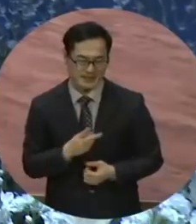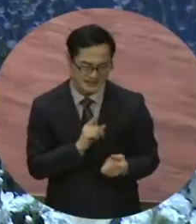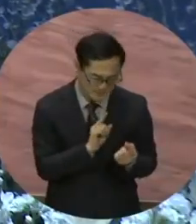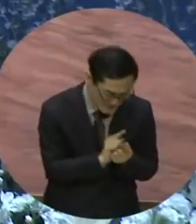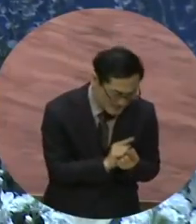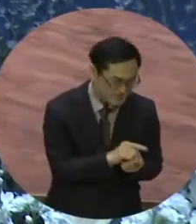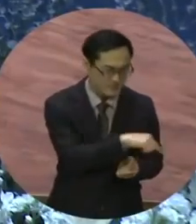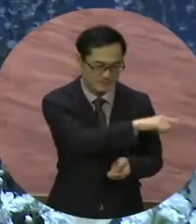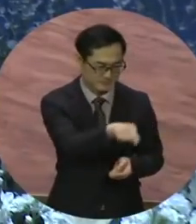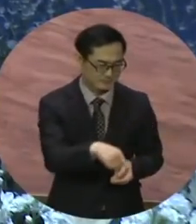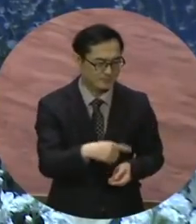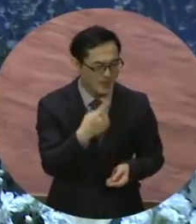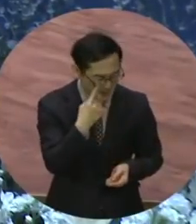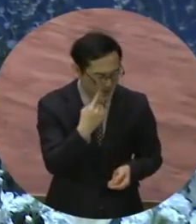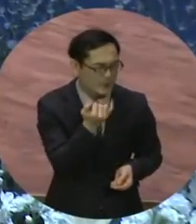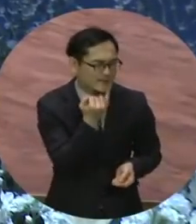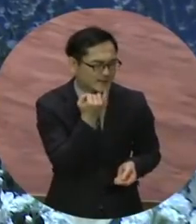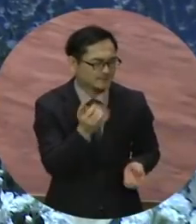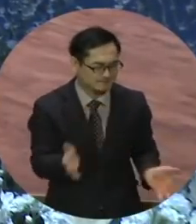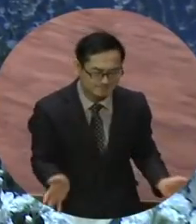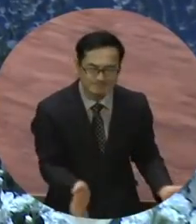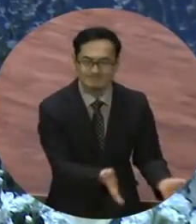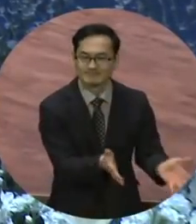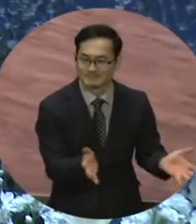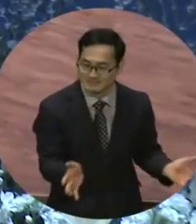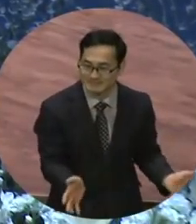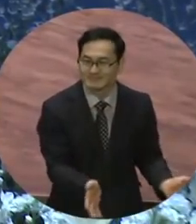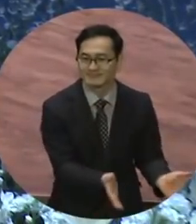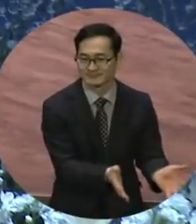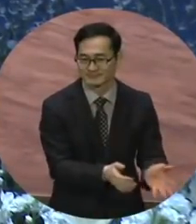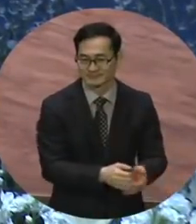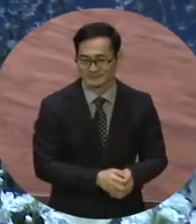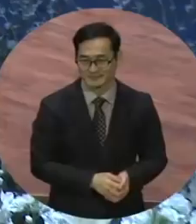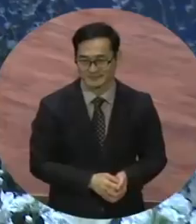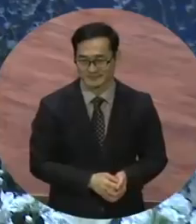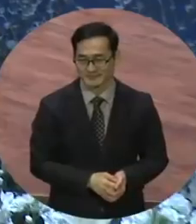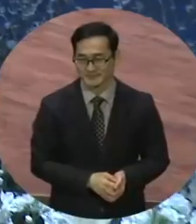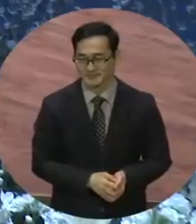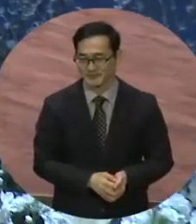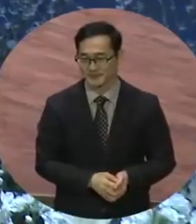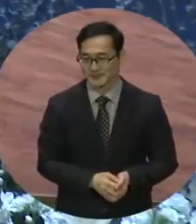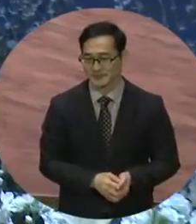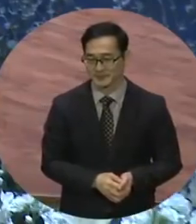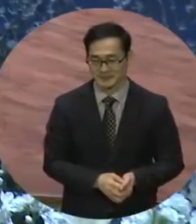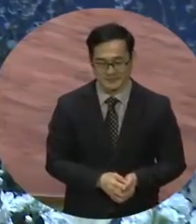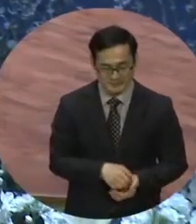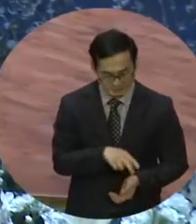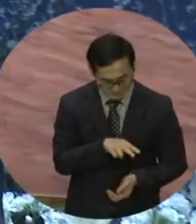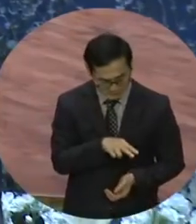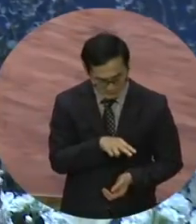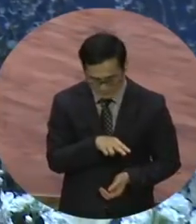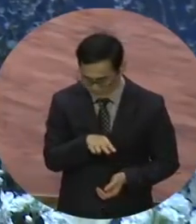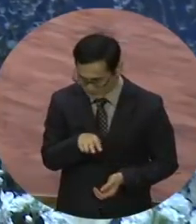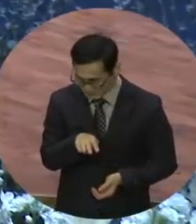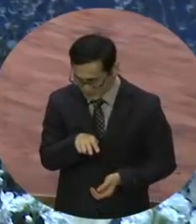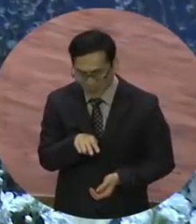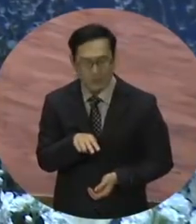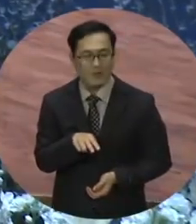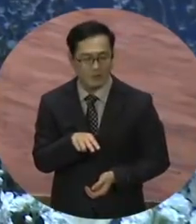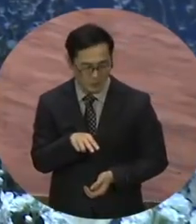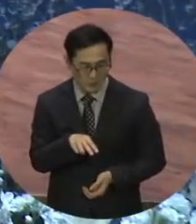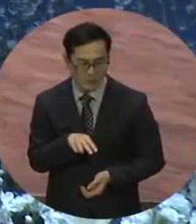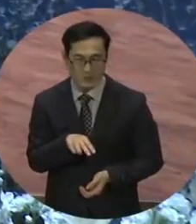주셨기 때문에 이렇게 우리는 여기서 중요한 진리를 발견할 수 있습니다. 아, 이렇게 한 번